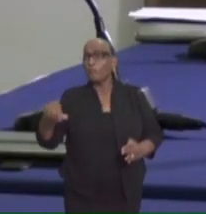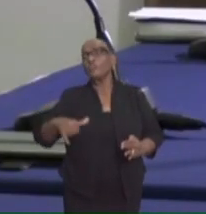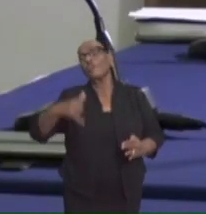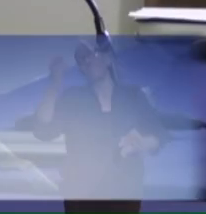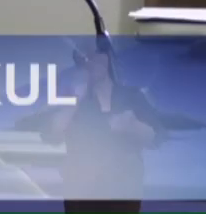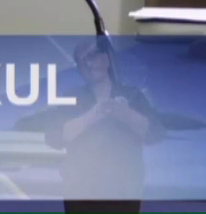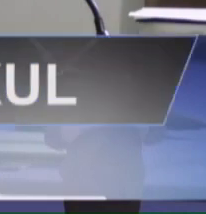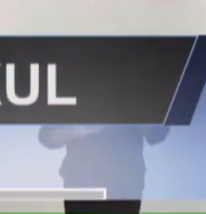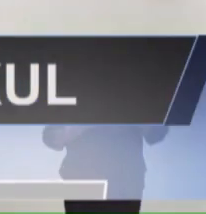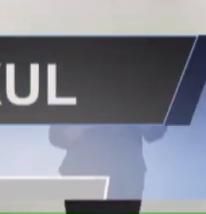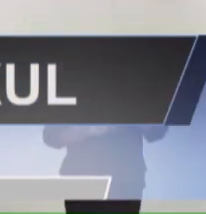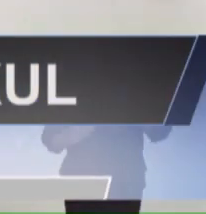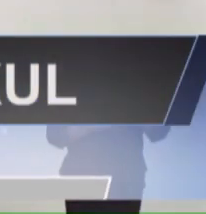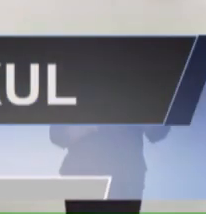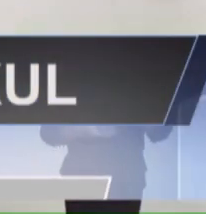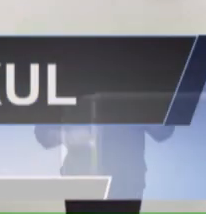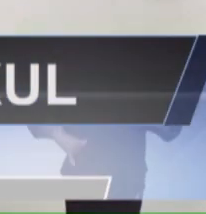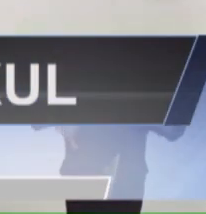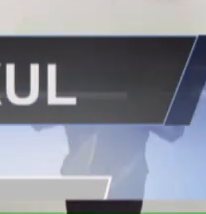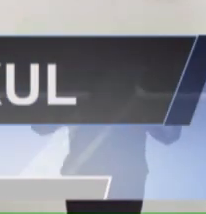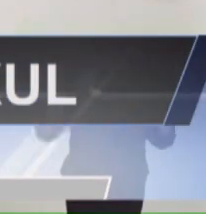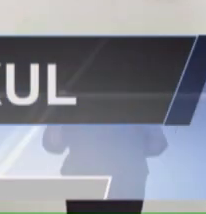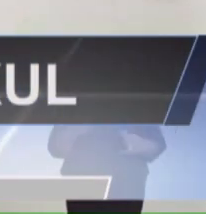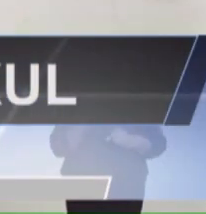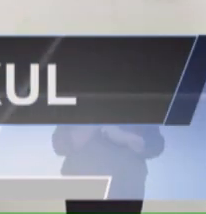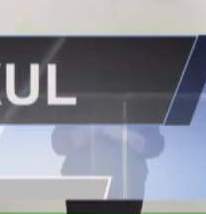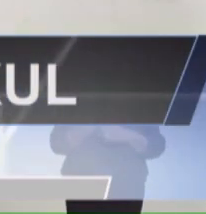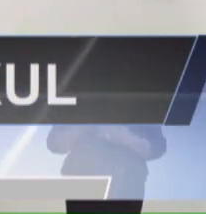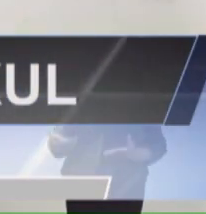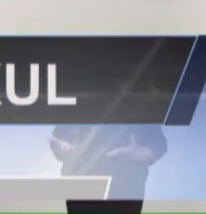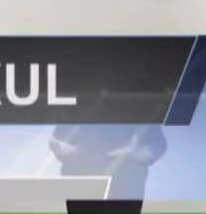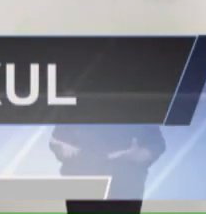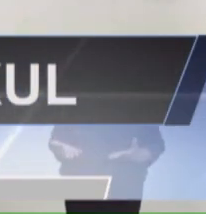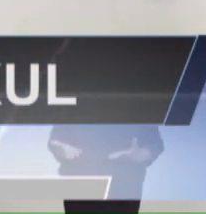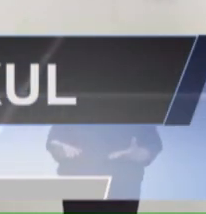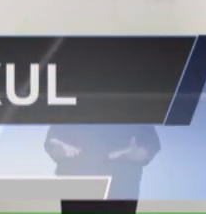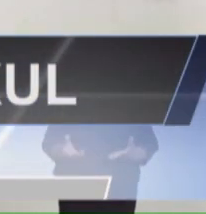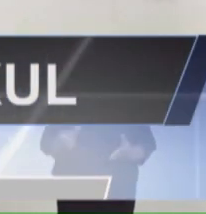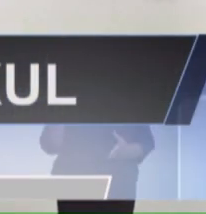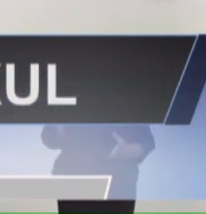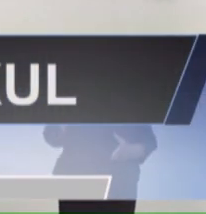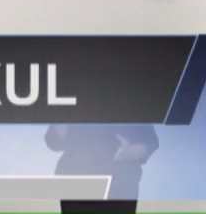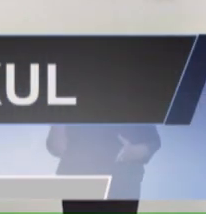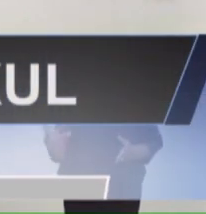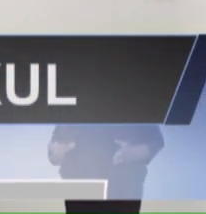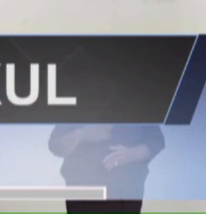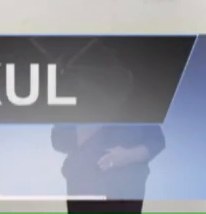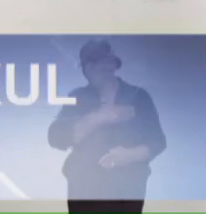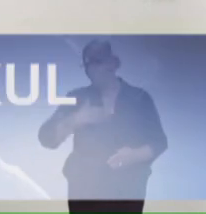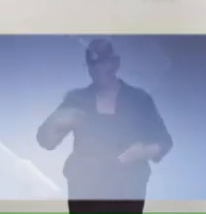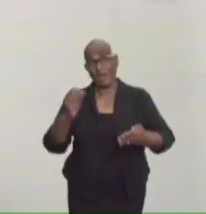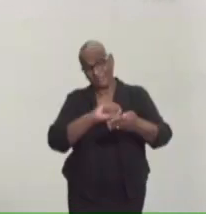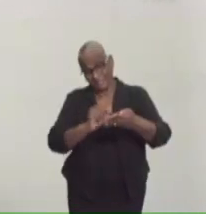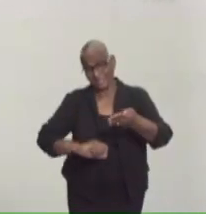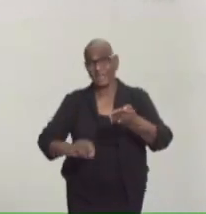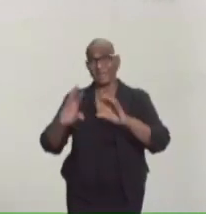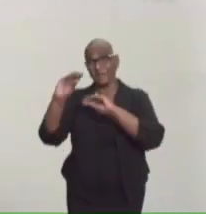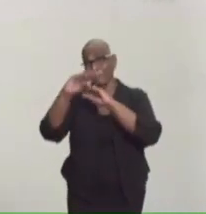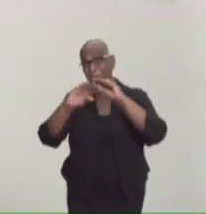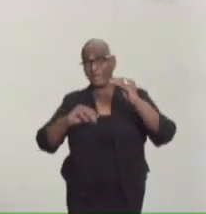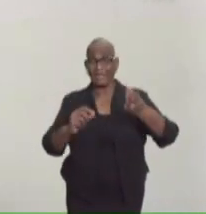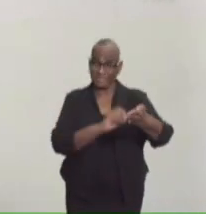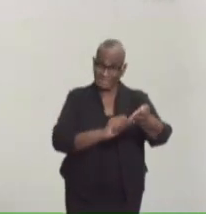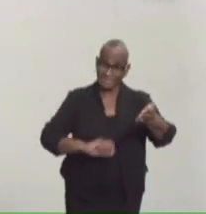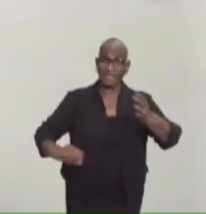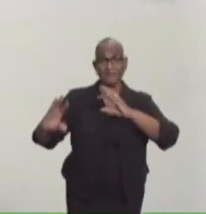ook erbij. En daarmee zijn we al langer dan een week bezig. Dus zodra alle zaken